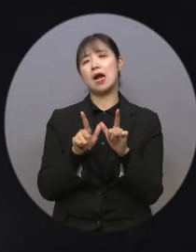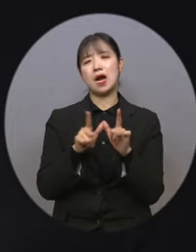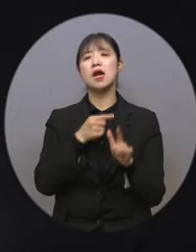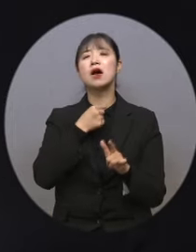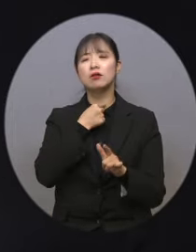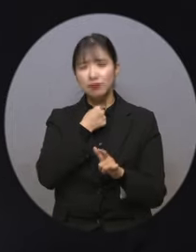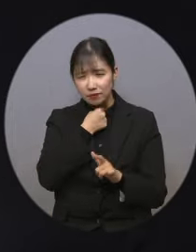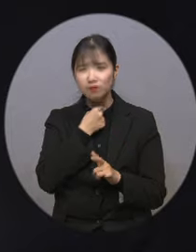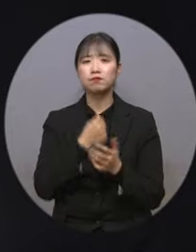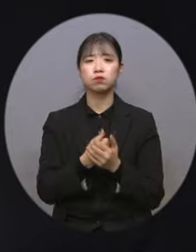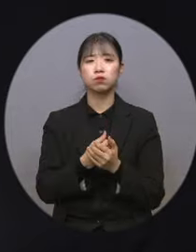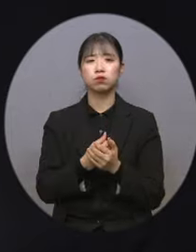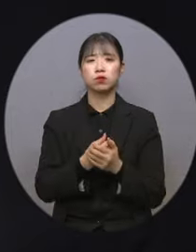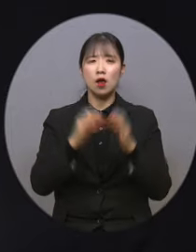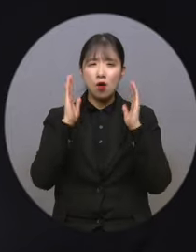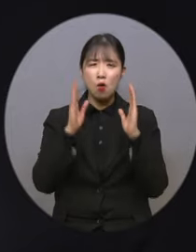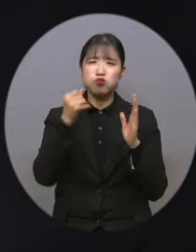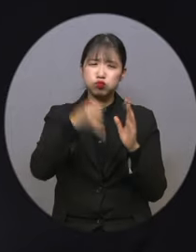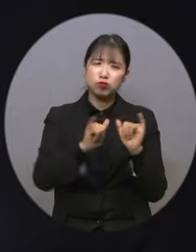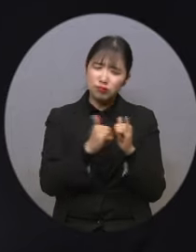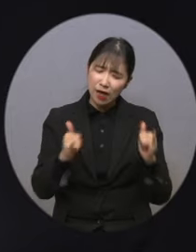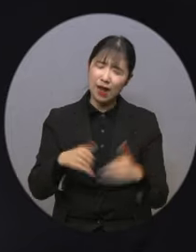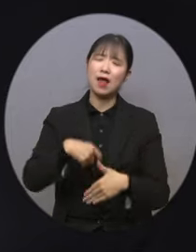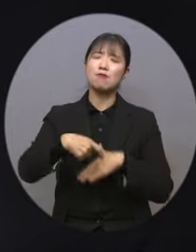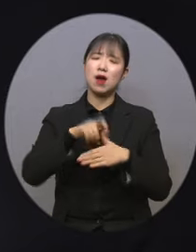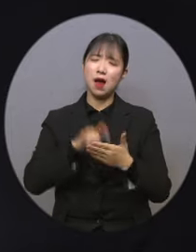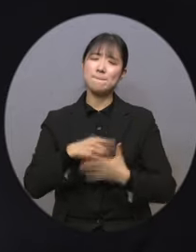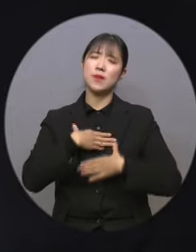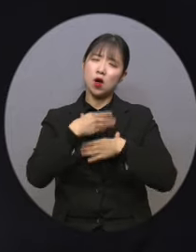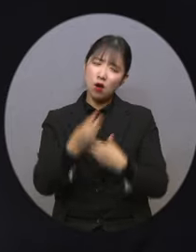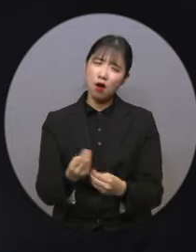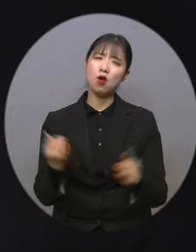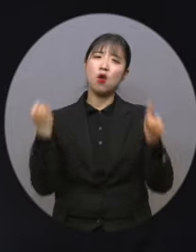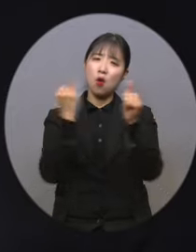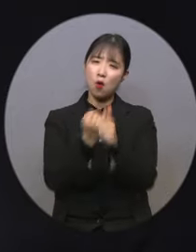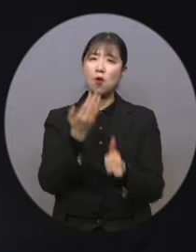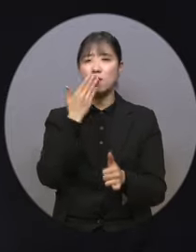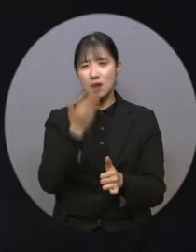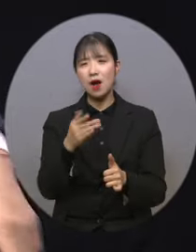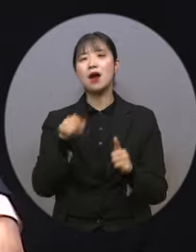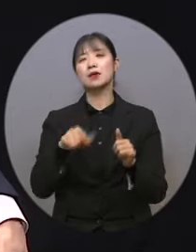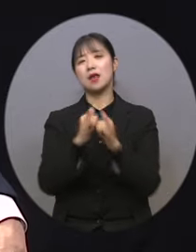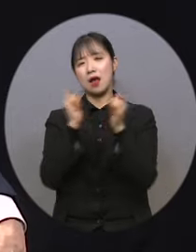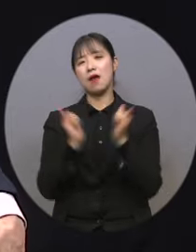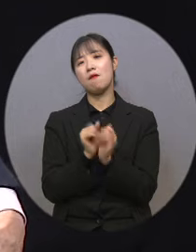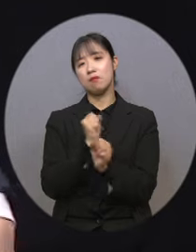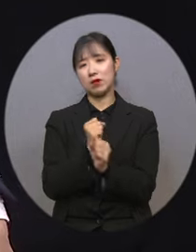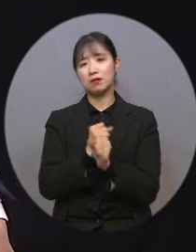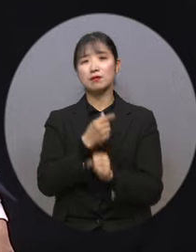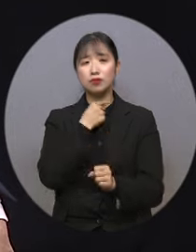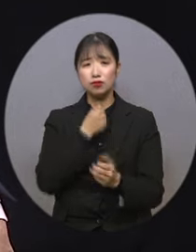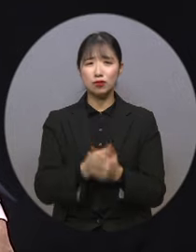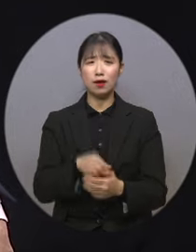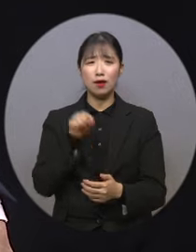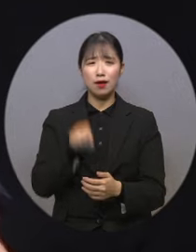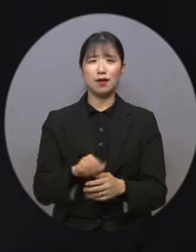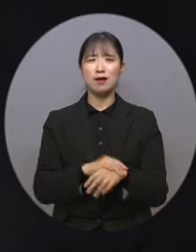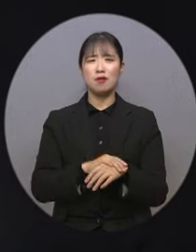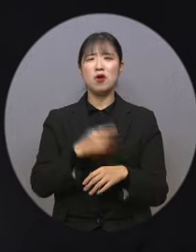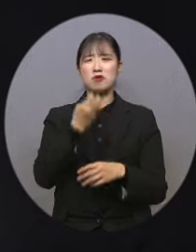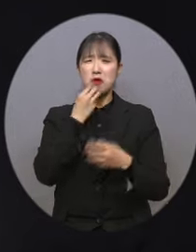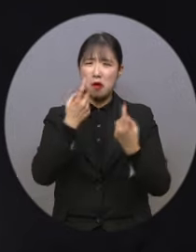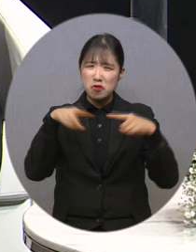싶고 공부도 못하는 사람들이 좀 마음 놓기 할 수 있는 사회를 만들어 주고 싶은 거야 이건 잘난 사람들